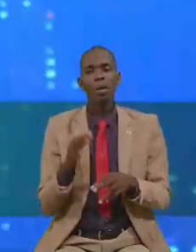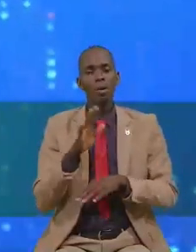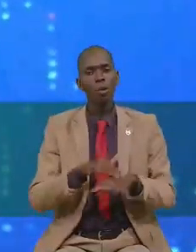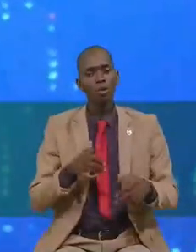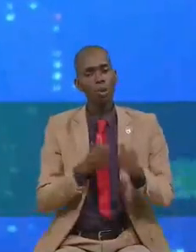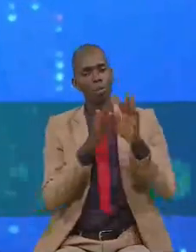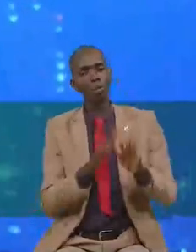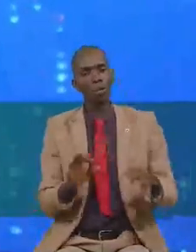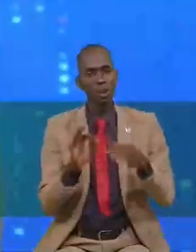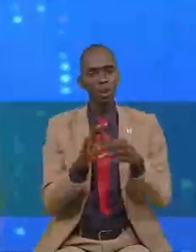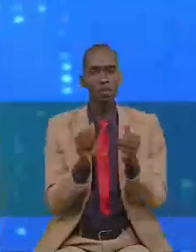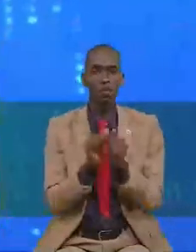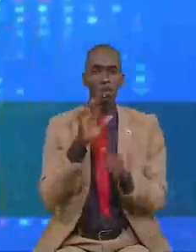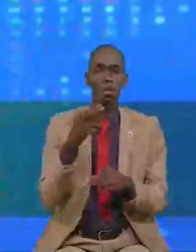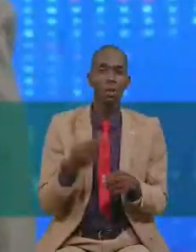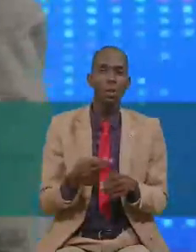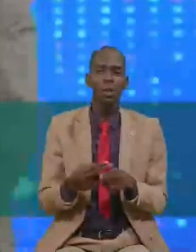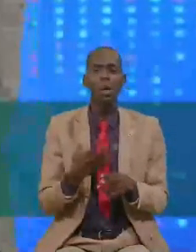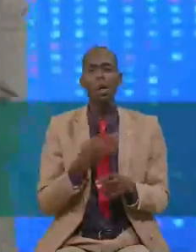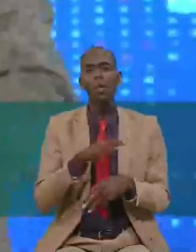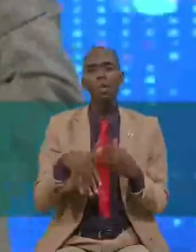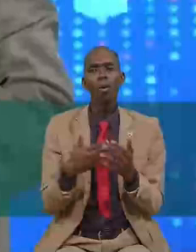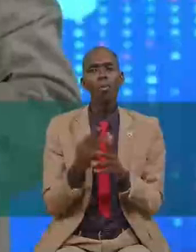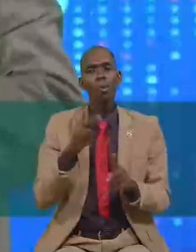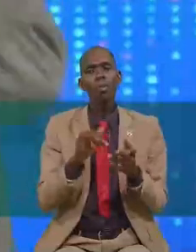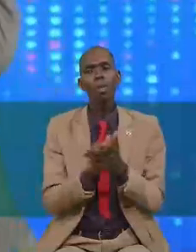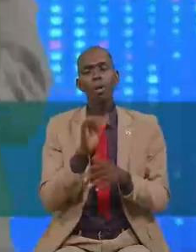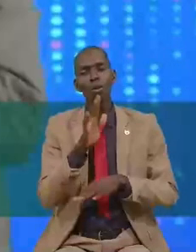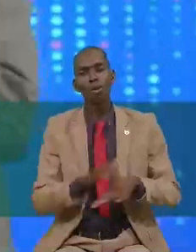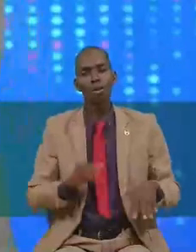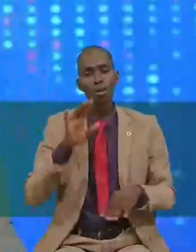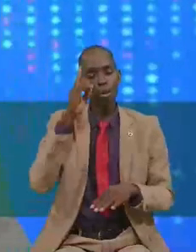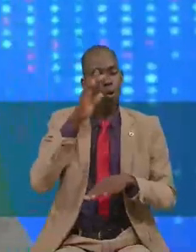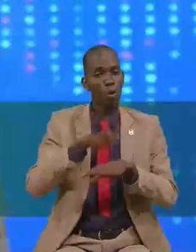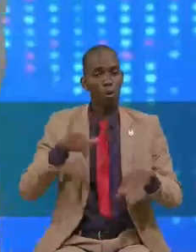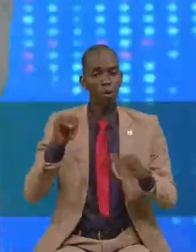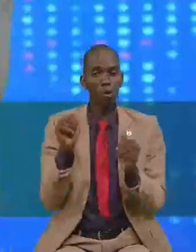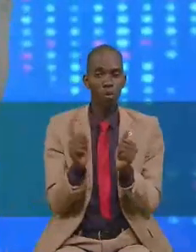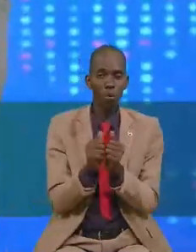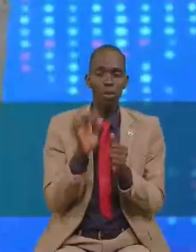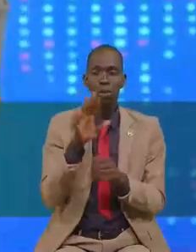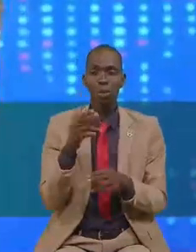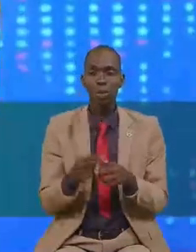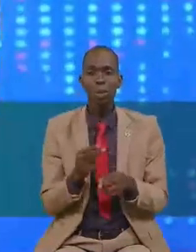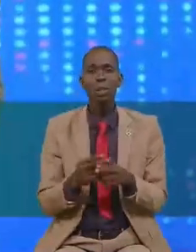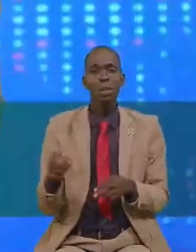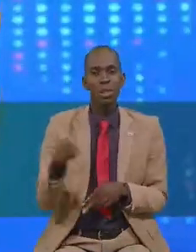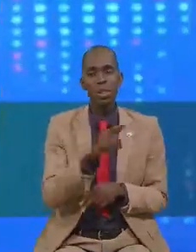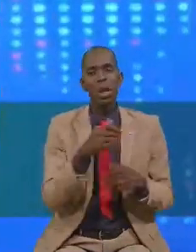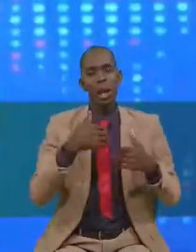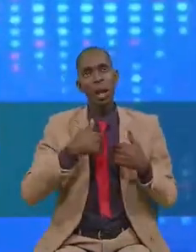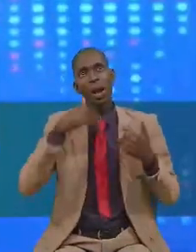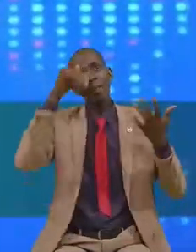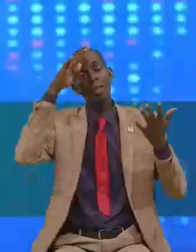tel tel, et on mentionne ton nom. Et ces gens-là qui mentionnent ton appel, ils ont aussi des attentes. Et